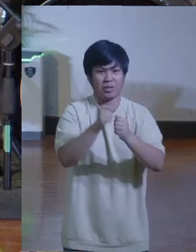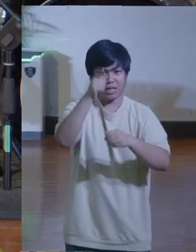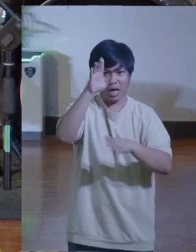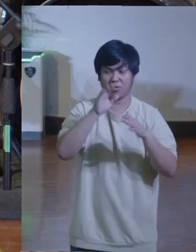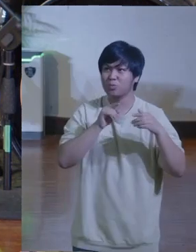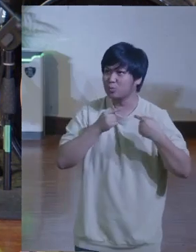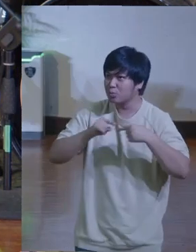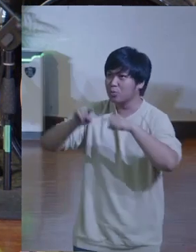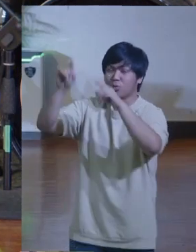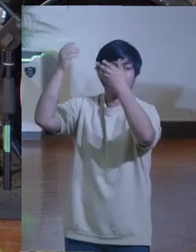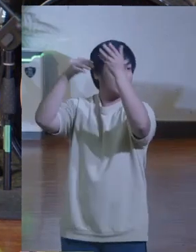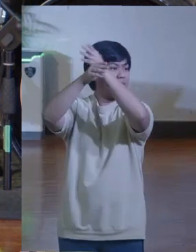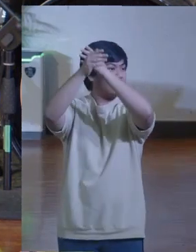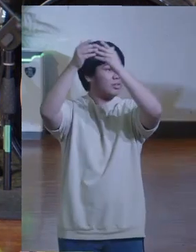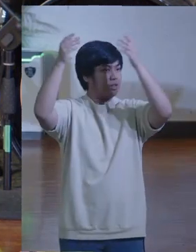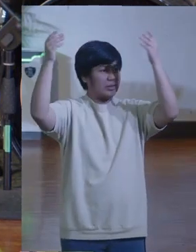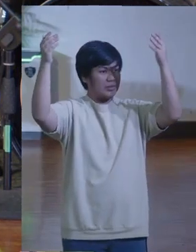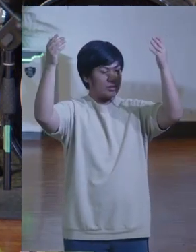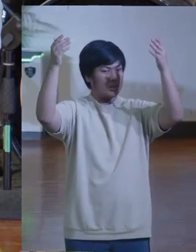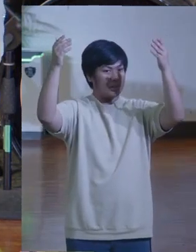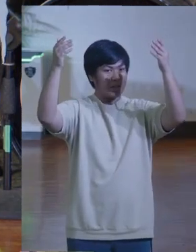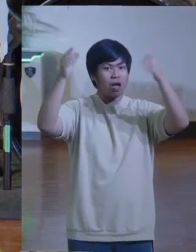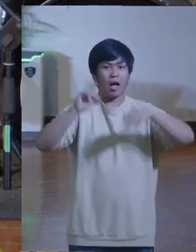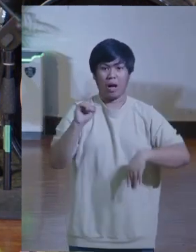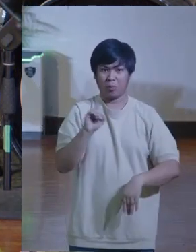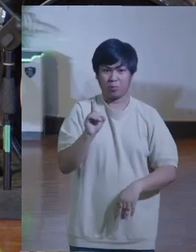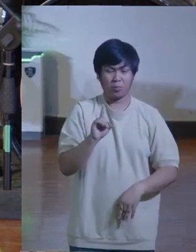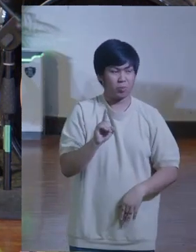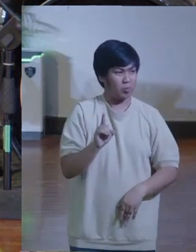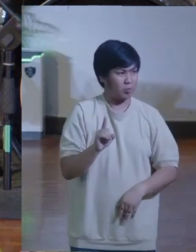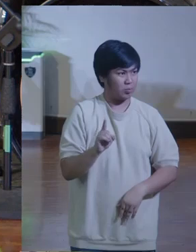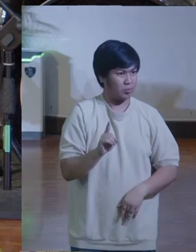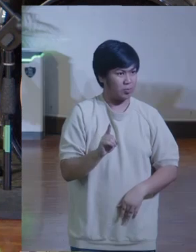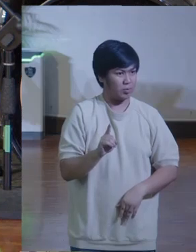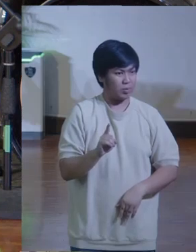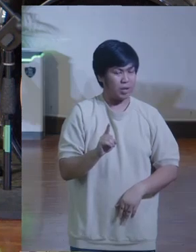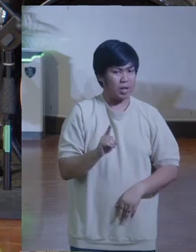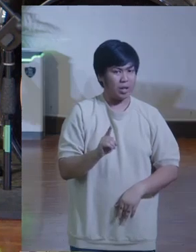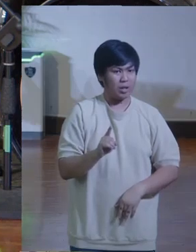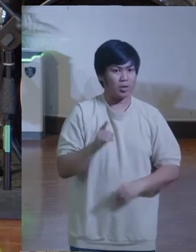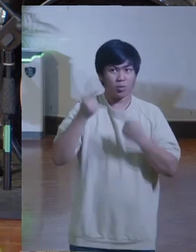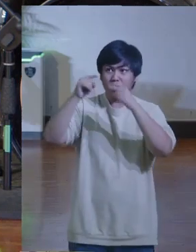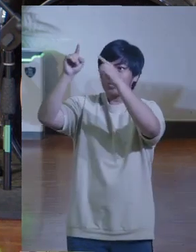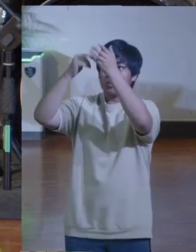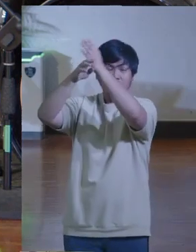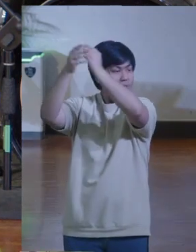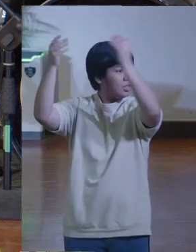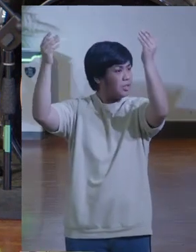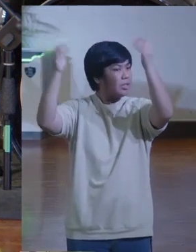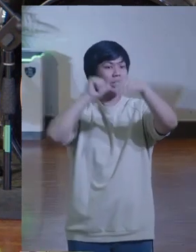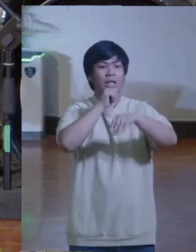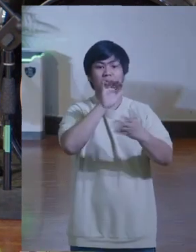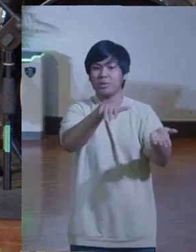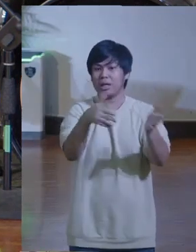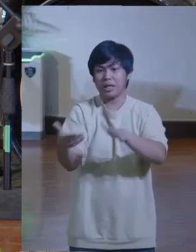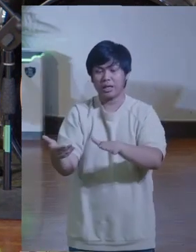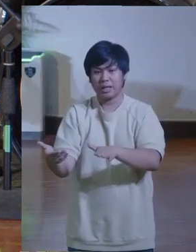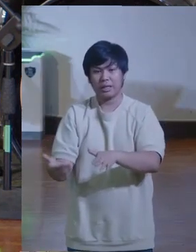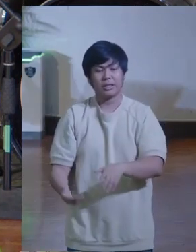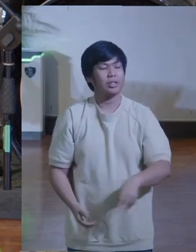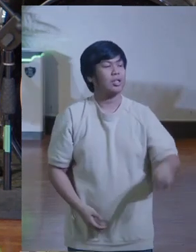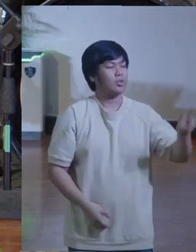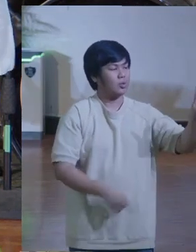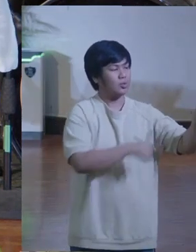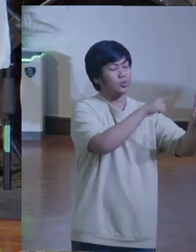Diyos, sa kanyang malapit na kaugnayan sa Diyos, at siya ay nawala. Siya ay napunta sa langit. No? Yan po ay